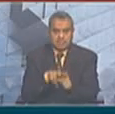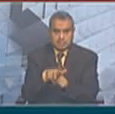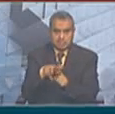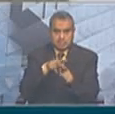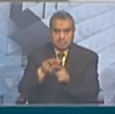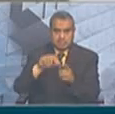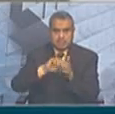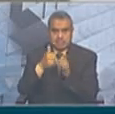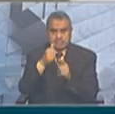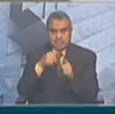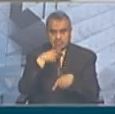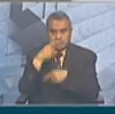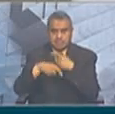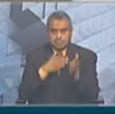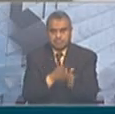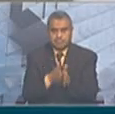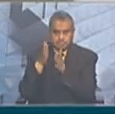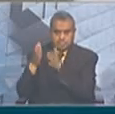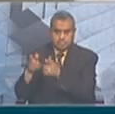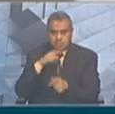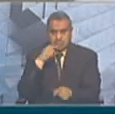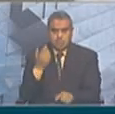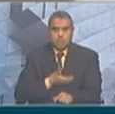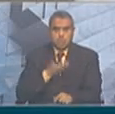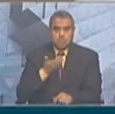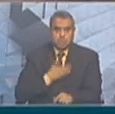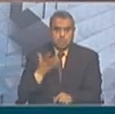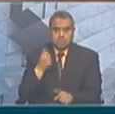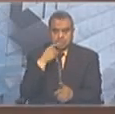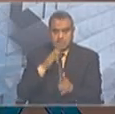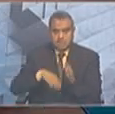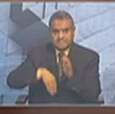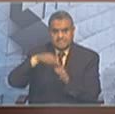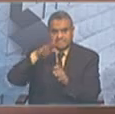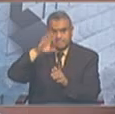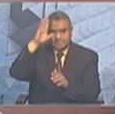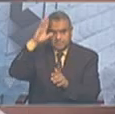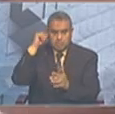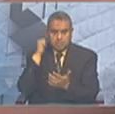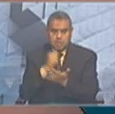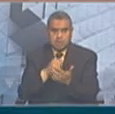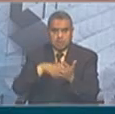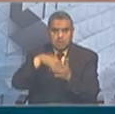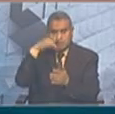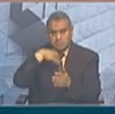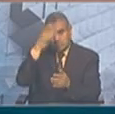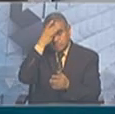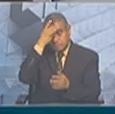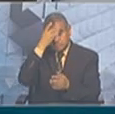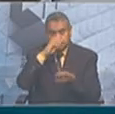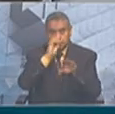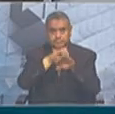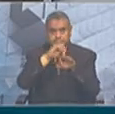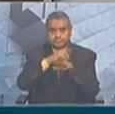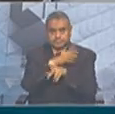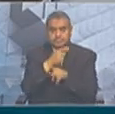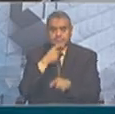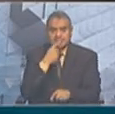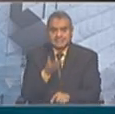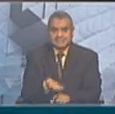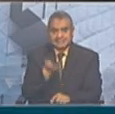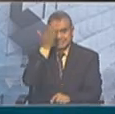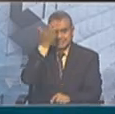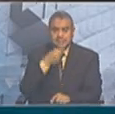إضافية. وفي روسيا شهدت موسكو ارتفاعا جديدا في معدل الإصابات، وطلبت من المسنين